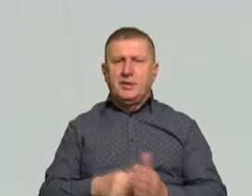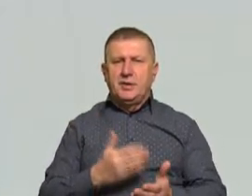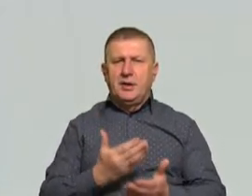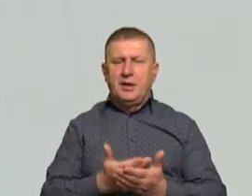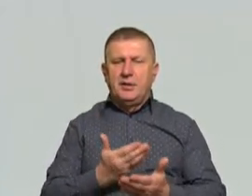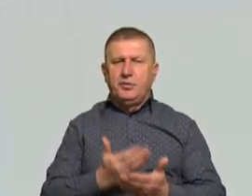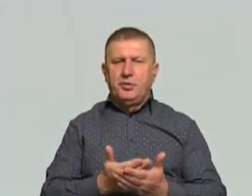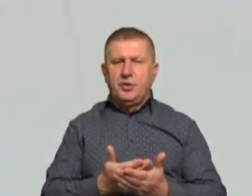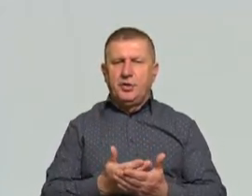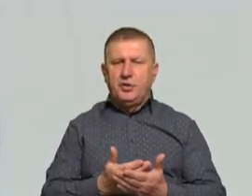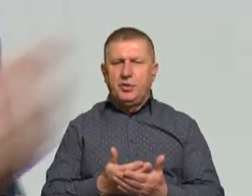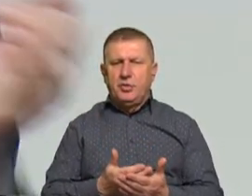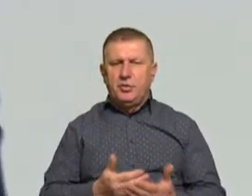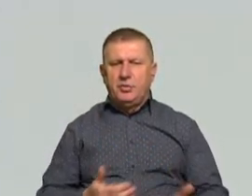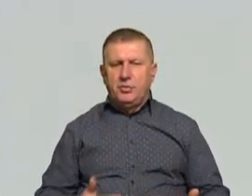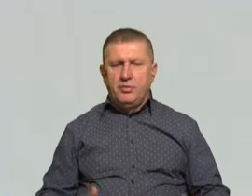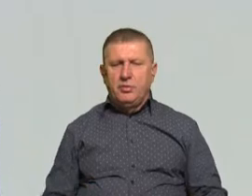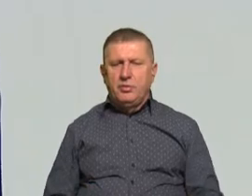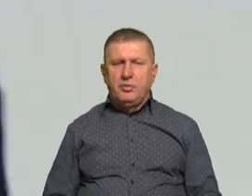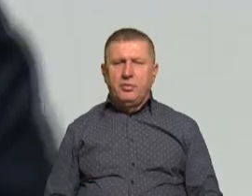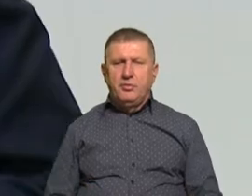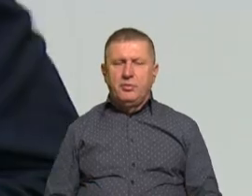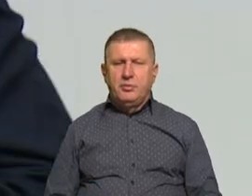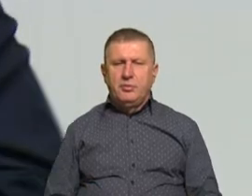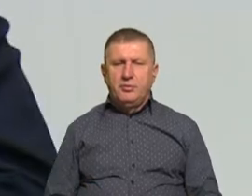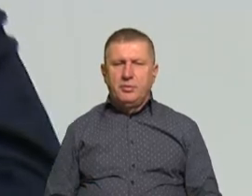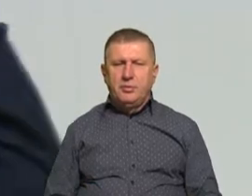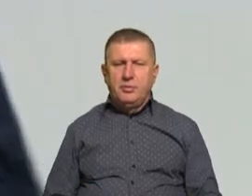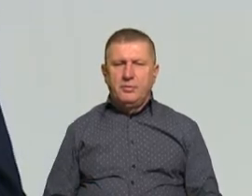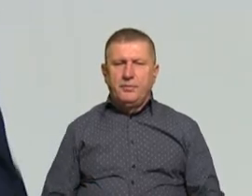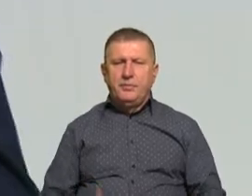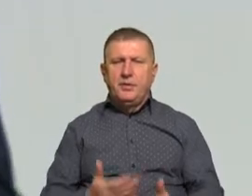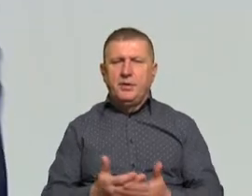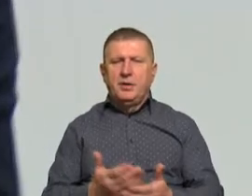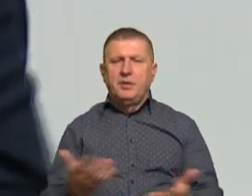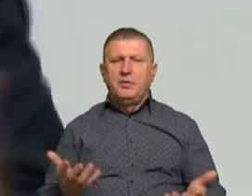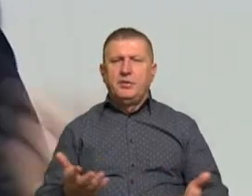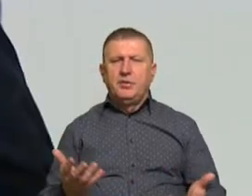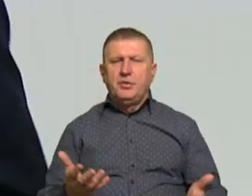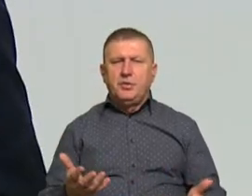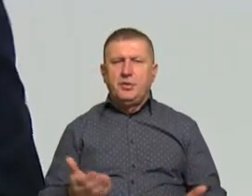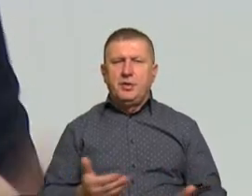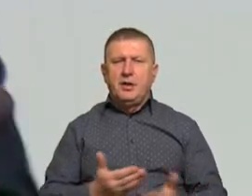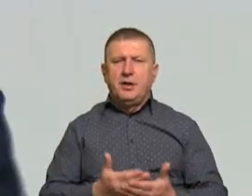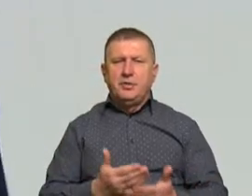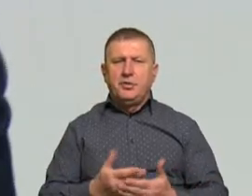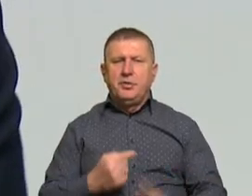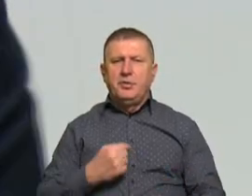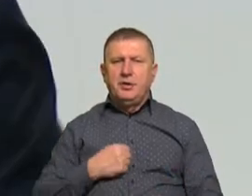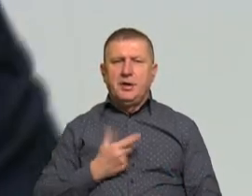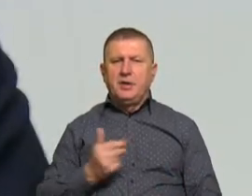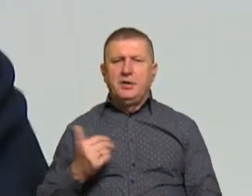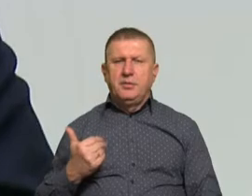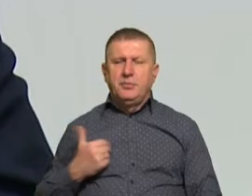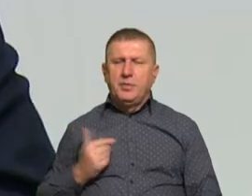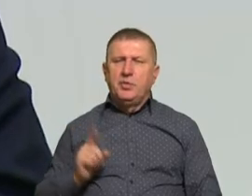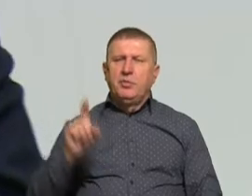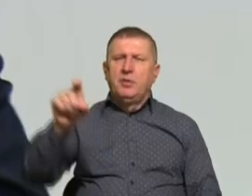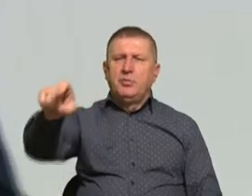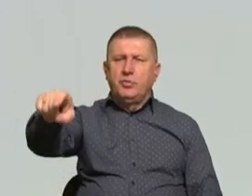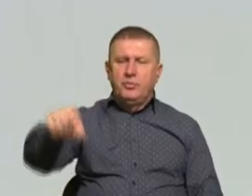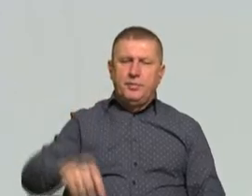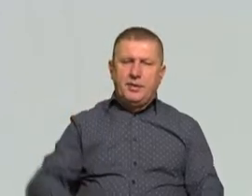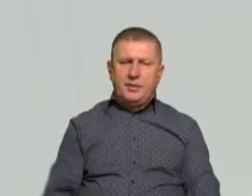musieli... No wiem, że pan był, no także... Ale dlaczego to ja nie byłem u pana? O. Skoro pan jest